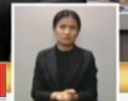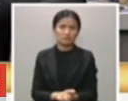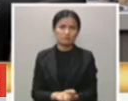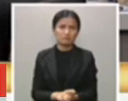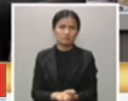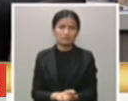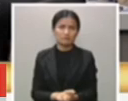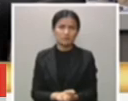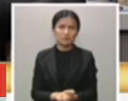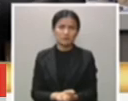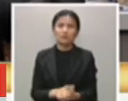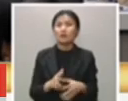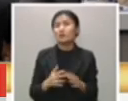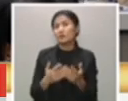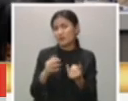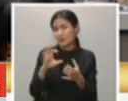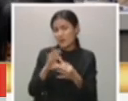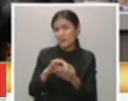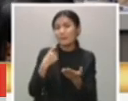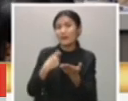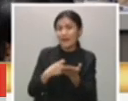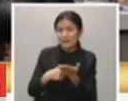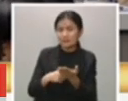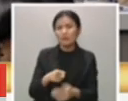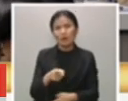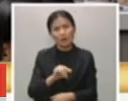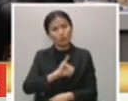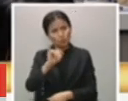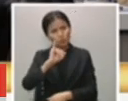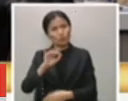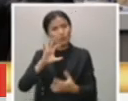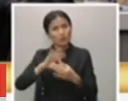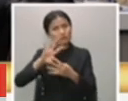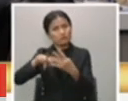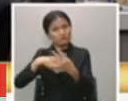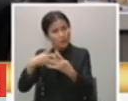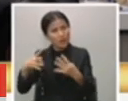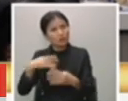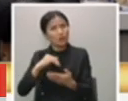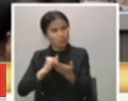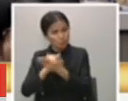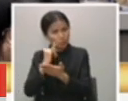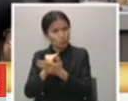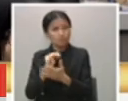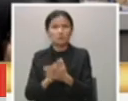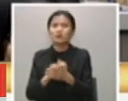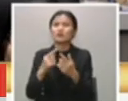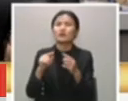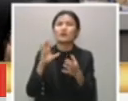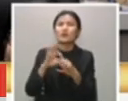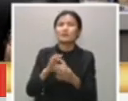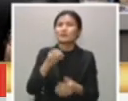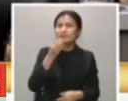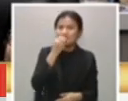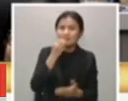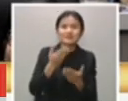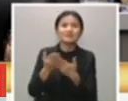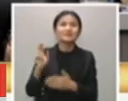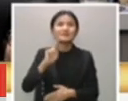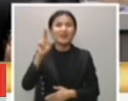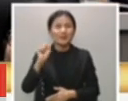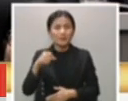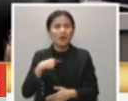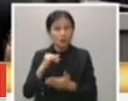มาตรการบางอันทำถูกครับถูกหลักเศรษฐศาสตร์เดี๋ยวผมจะพูดให้ฟังมีครับเรื่องชิมช็อปใช้แต่ไม่ได้พูดถึงตัวนโยบายนะ